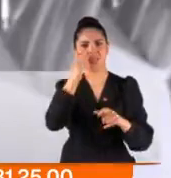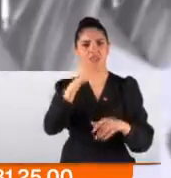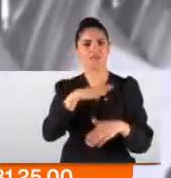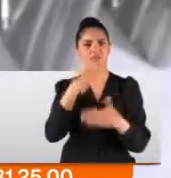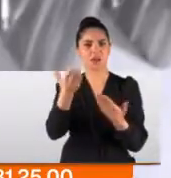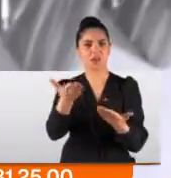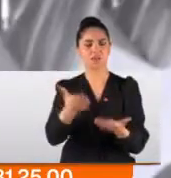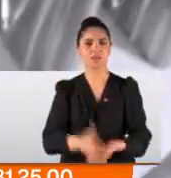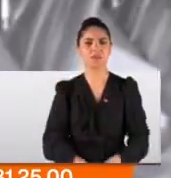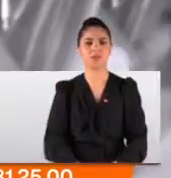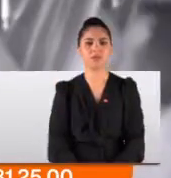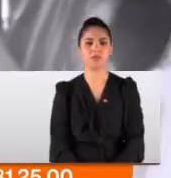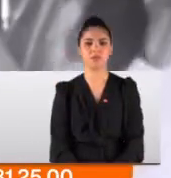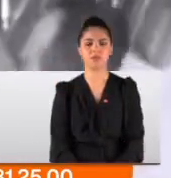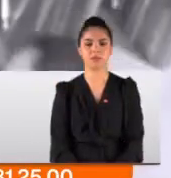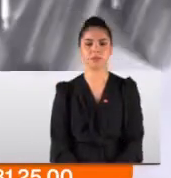kaçmadı.